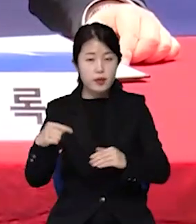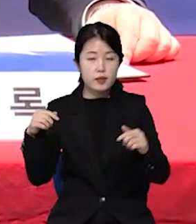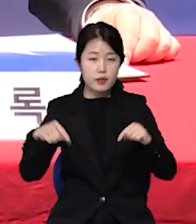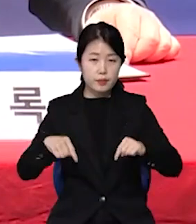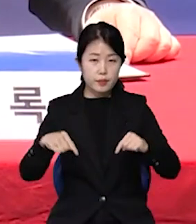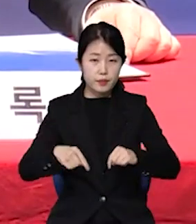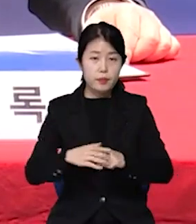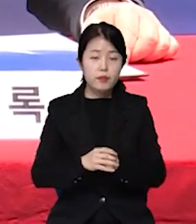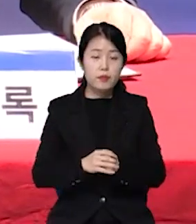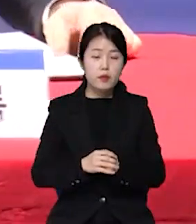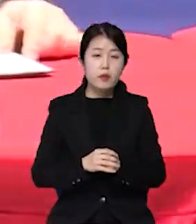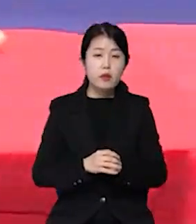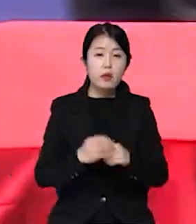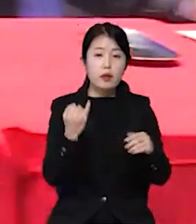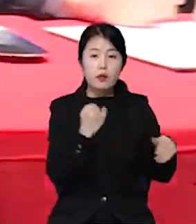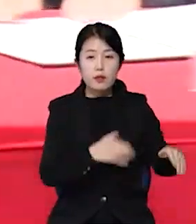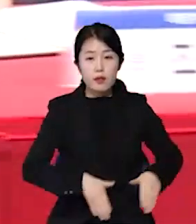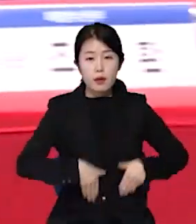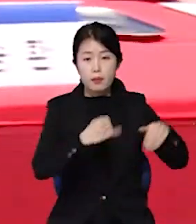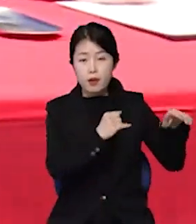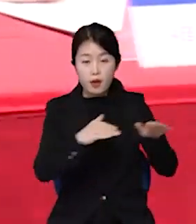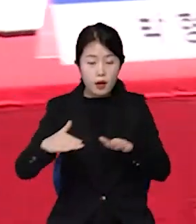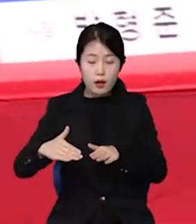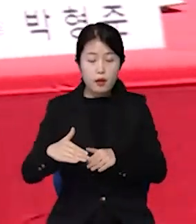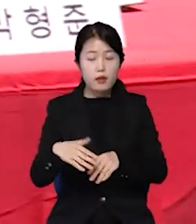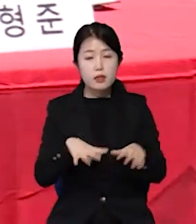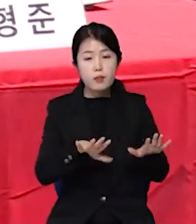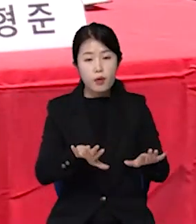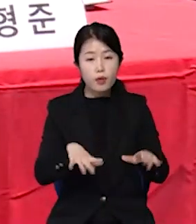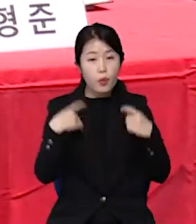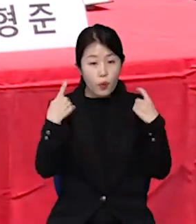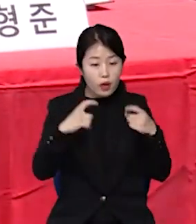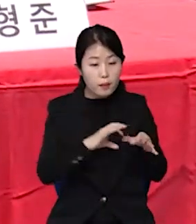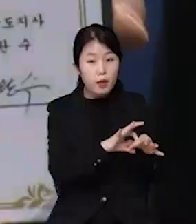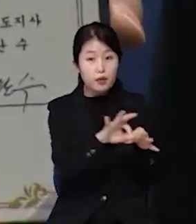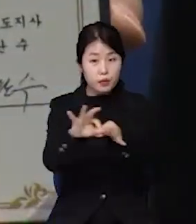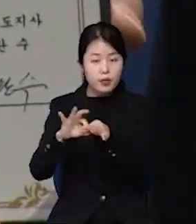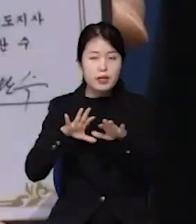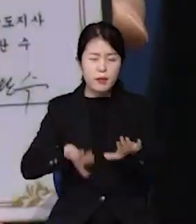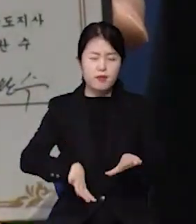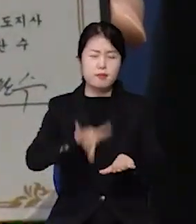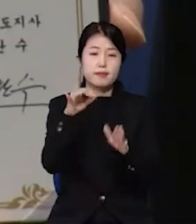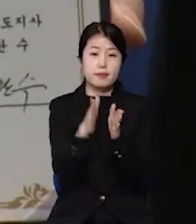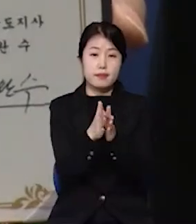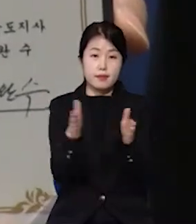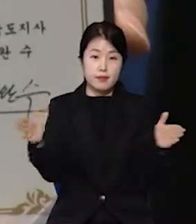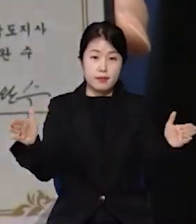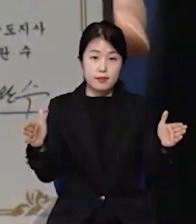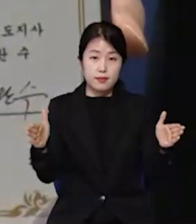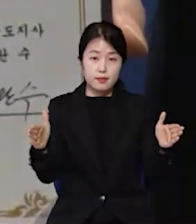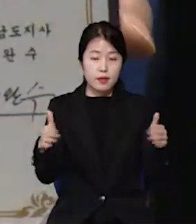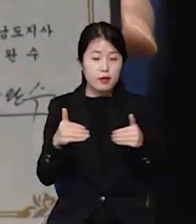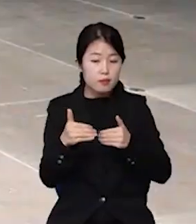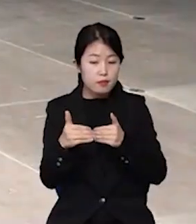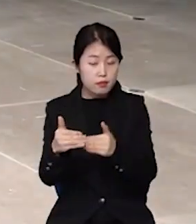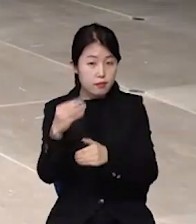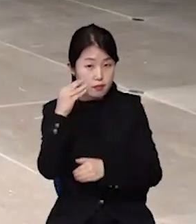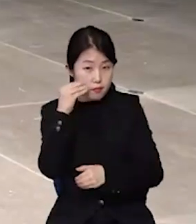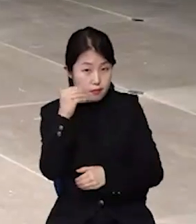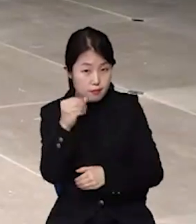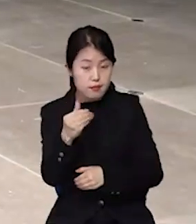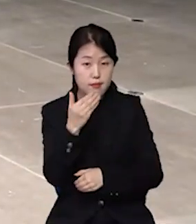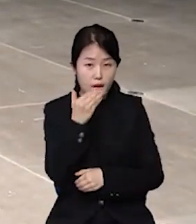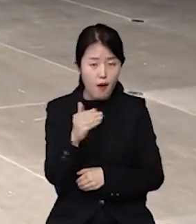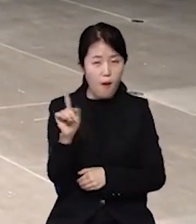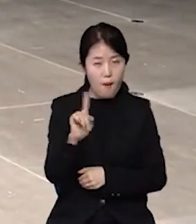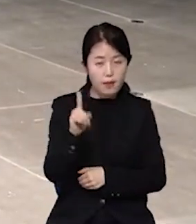정부와 남해안권 지자체가 함께하는 해양레저관광 벨트 조성 사업이 이제 첫발을 내딛으면서 속도감 있게 사업이 추진될